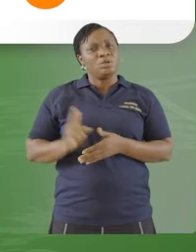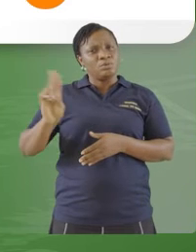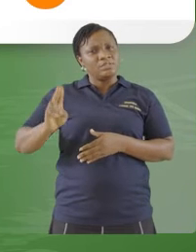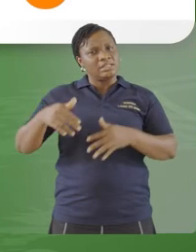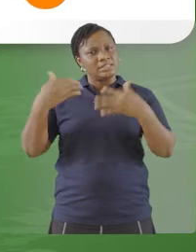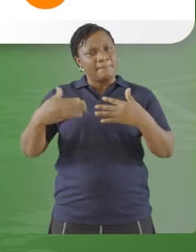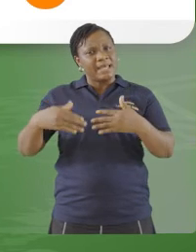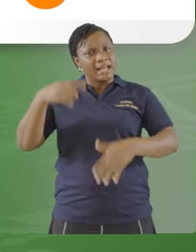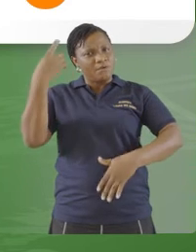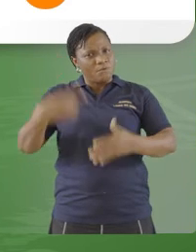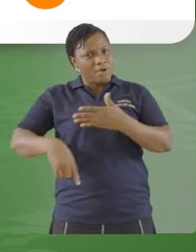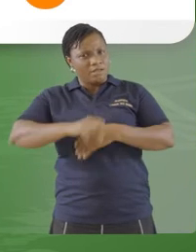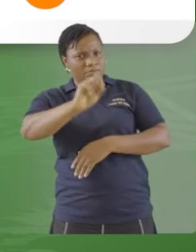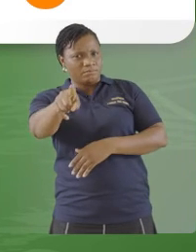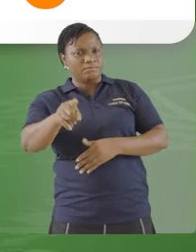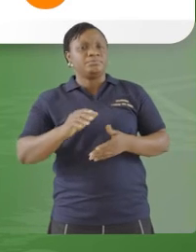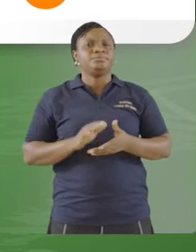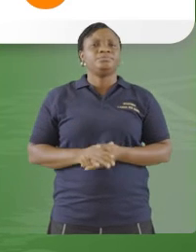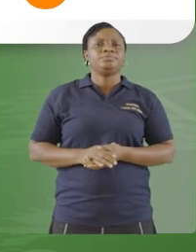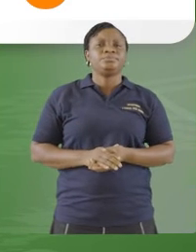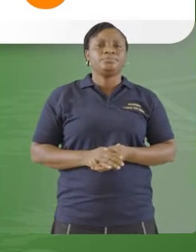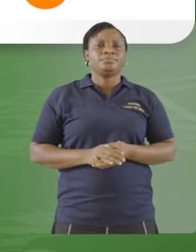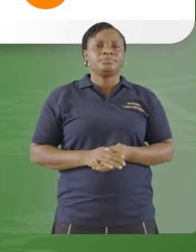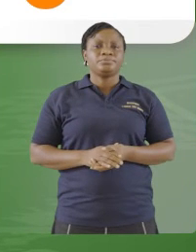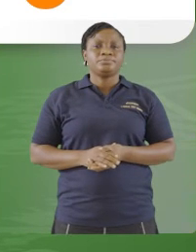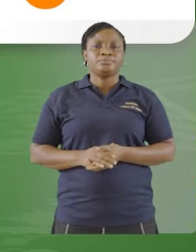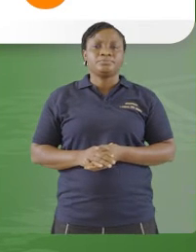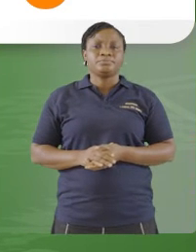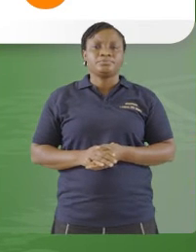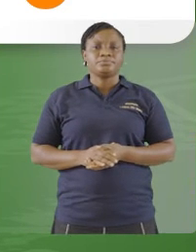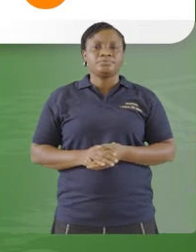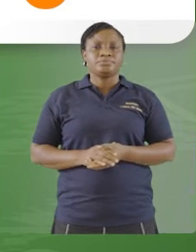quel appareil utilise-t-il pour vous servir?